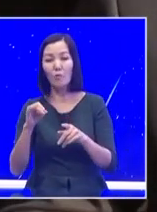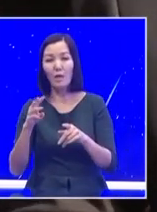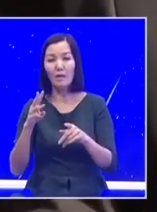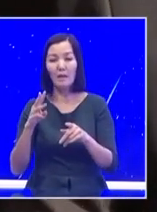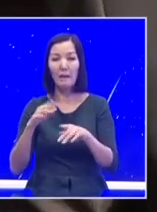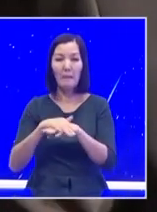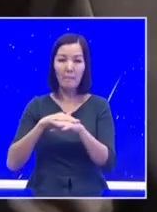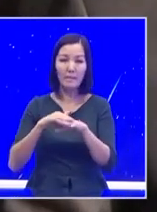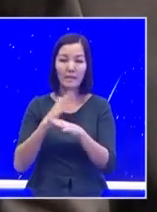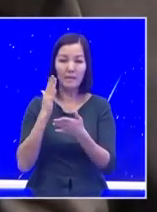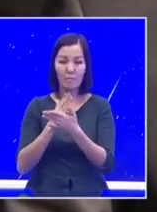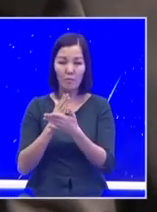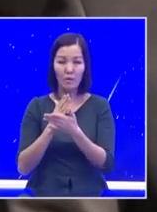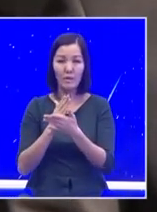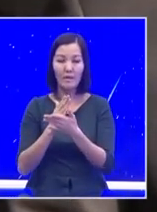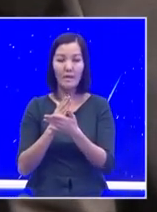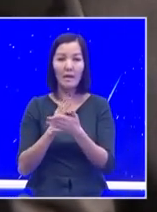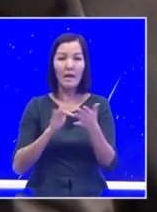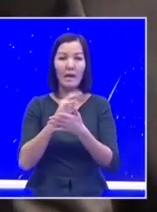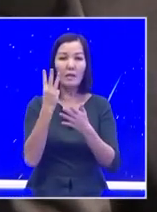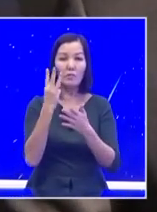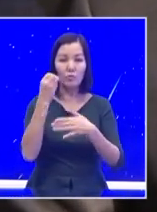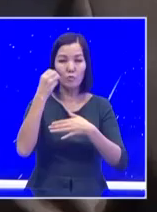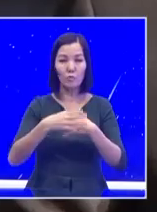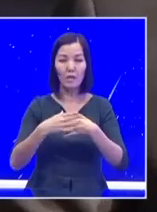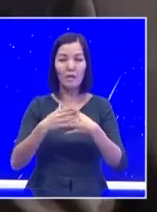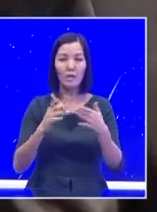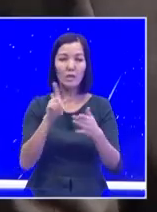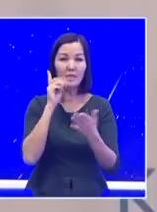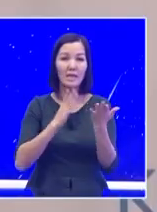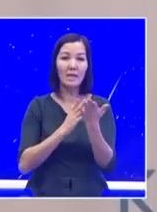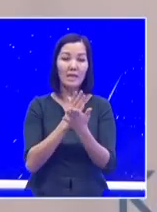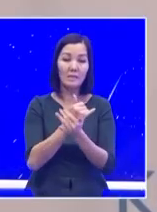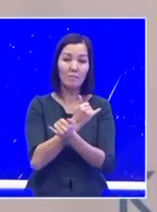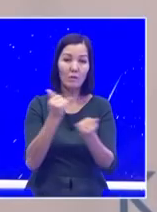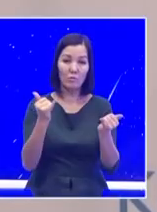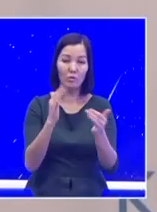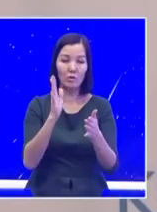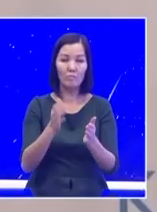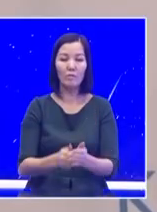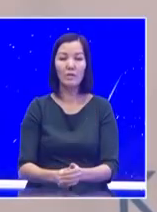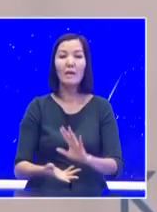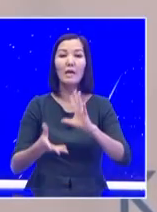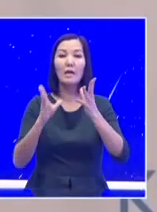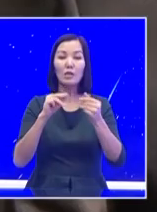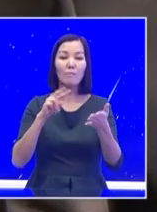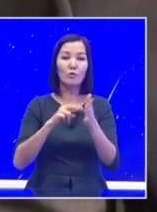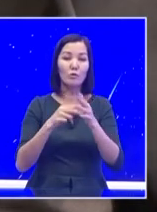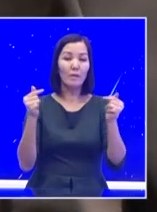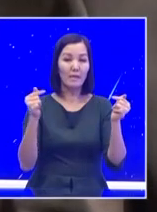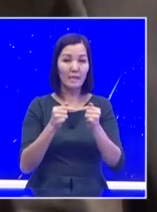базарда орналастырылатын болады. Қала бойынша 3 орталық осы жастарға кеңес беру бағытында жұмыс атқарады. Жалпы жоспарға